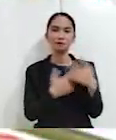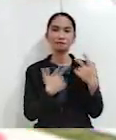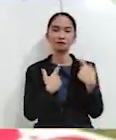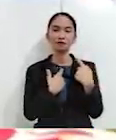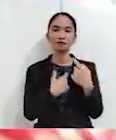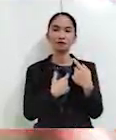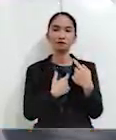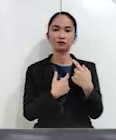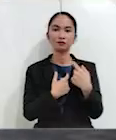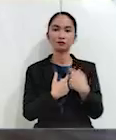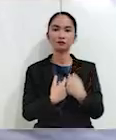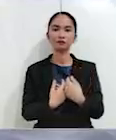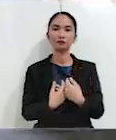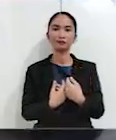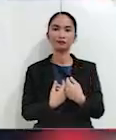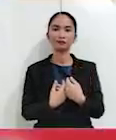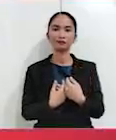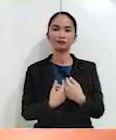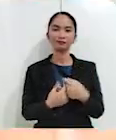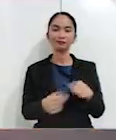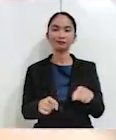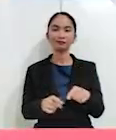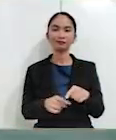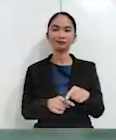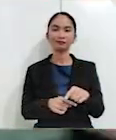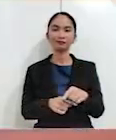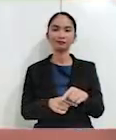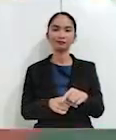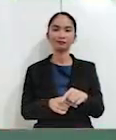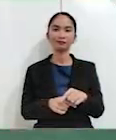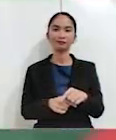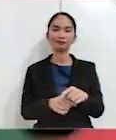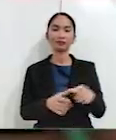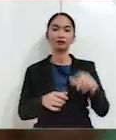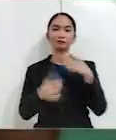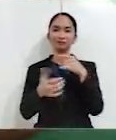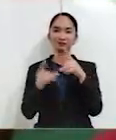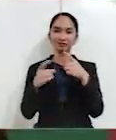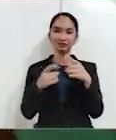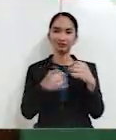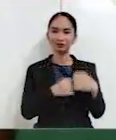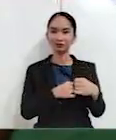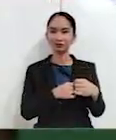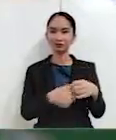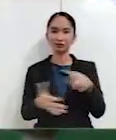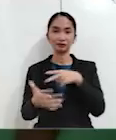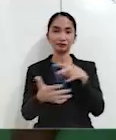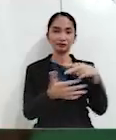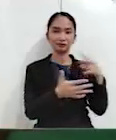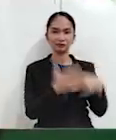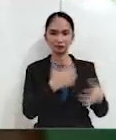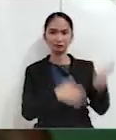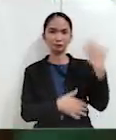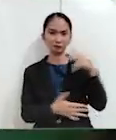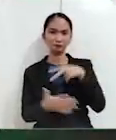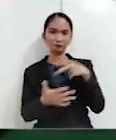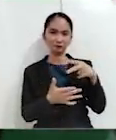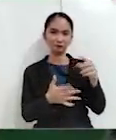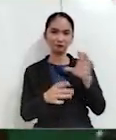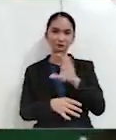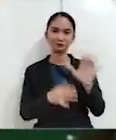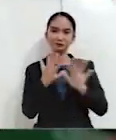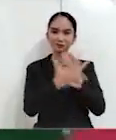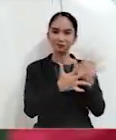dito. Ayan, tingnan nyo, may pa-flash mob pa sila rito. So tara na, magsayawan at mag-Christmas party na tayo dito.